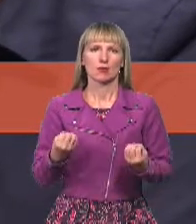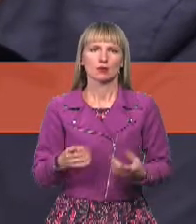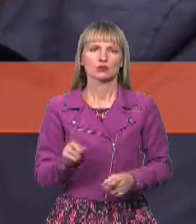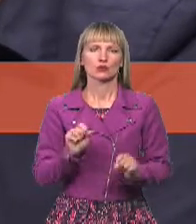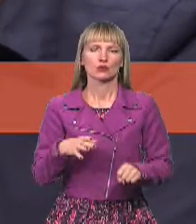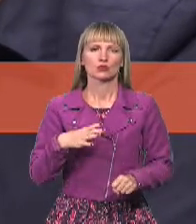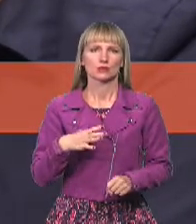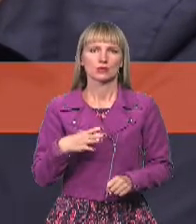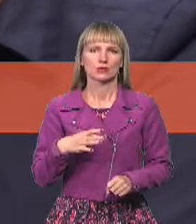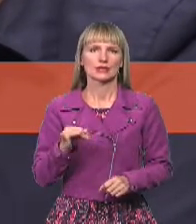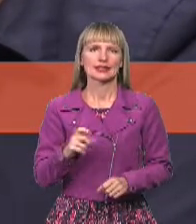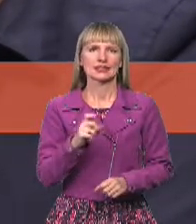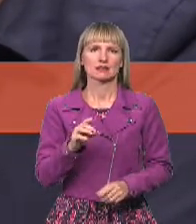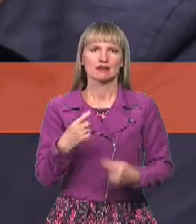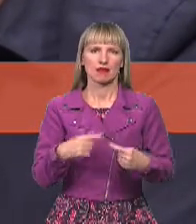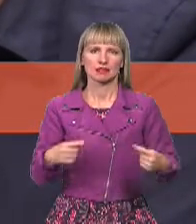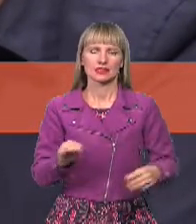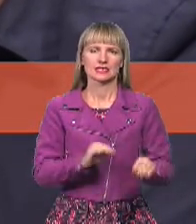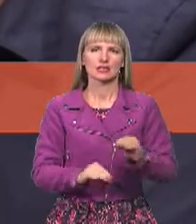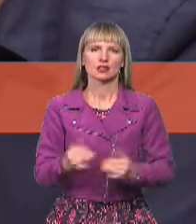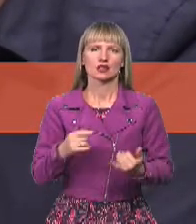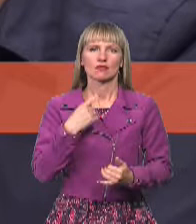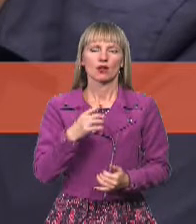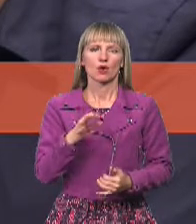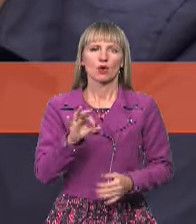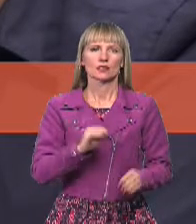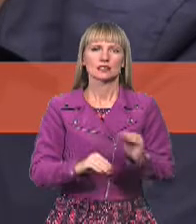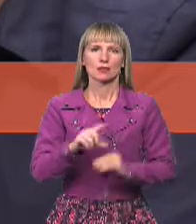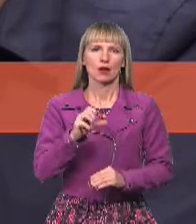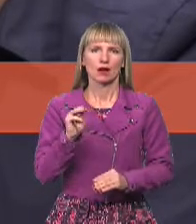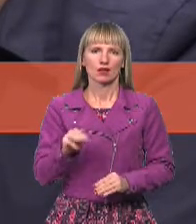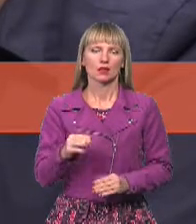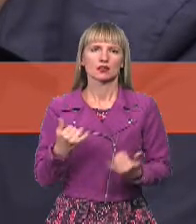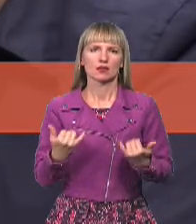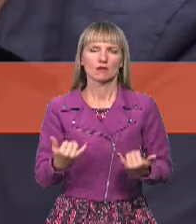из систем. Сейчас мы говорим о системе ХАСП.